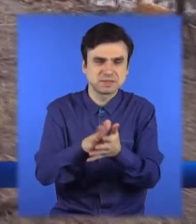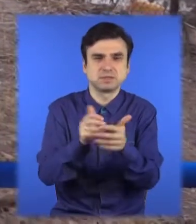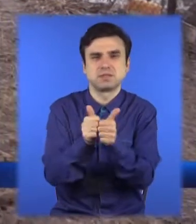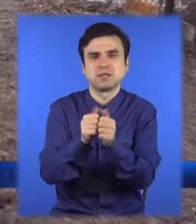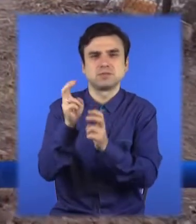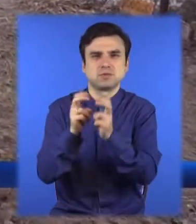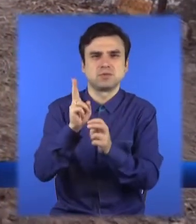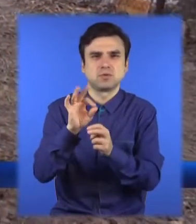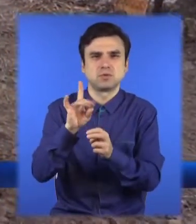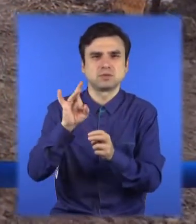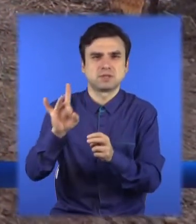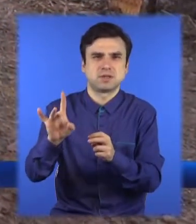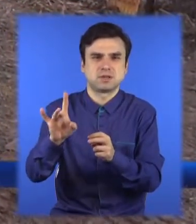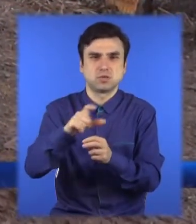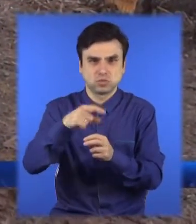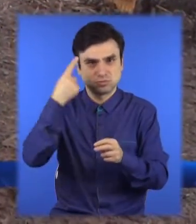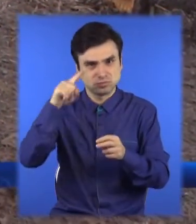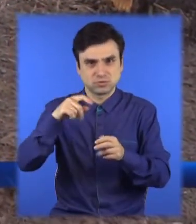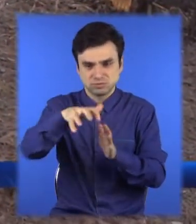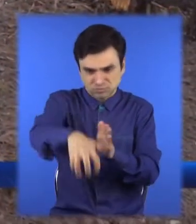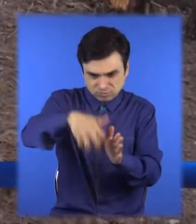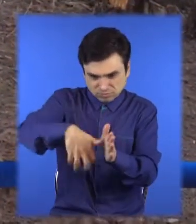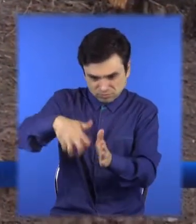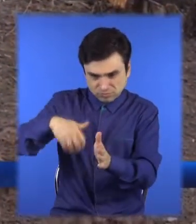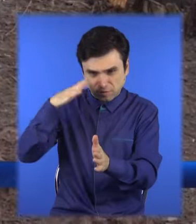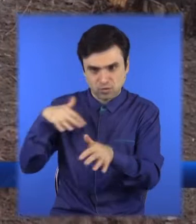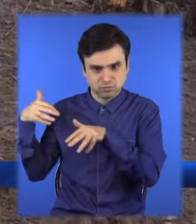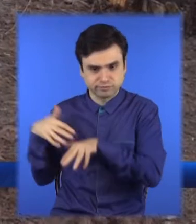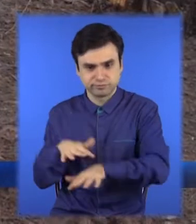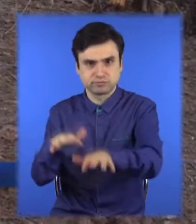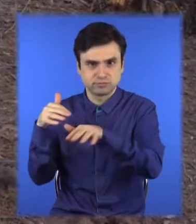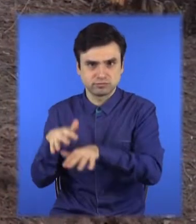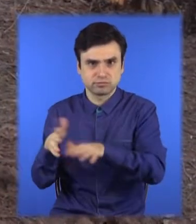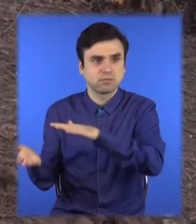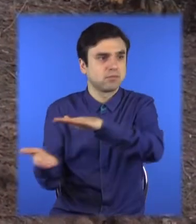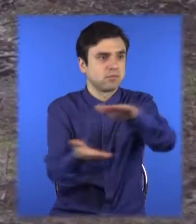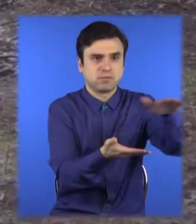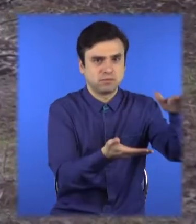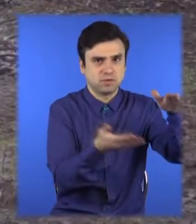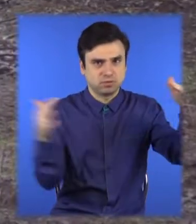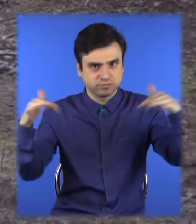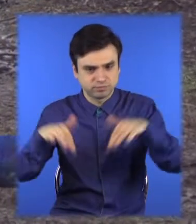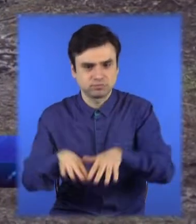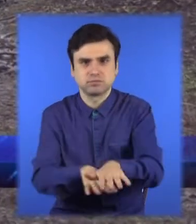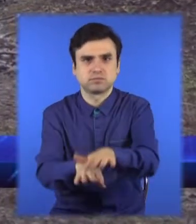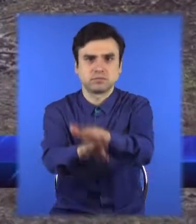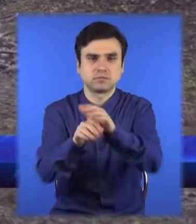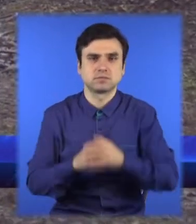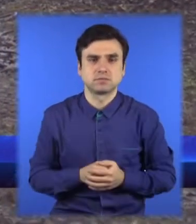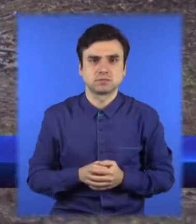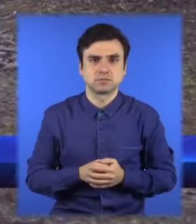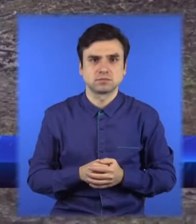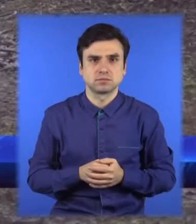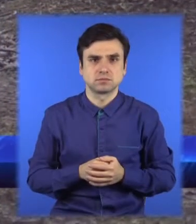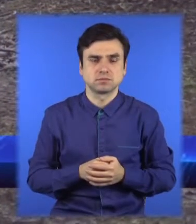канали. Наразі рідини вже не так багато, але ще 2 тижні тому пересуватися можна було тільки шлюпкою. Саме так зараз виглядають